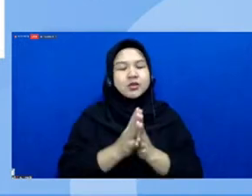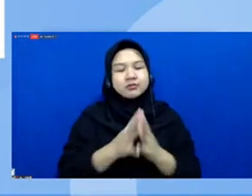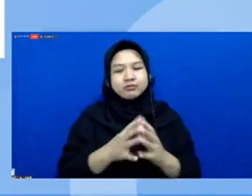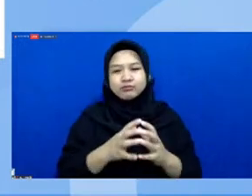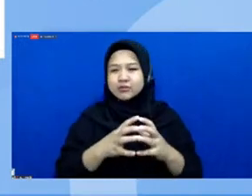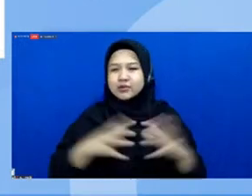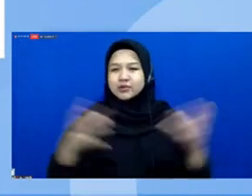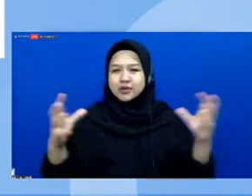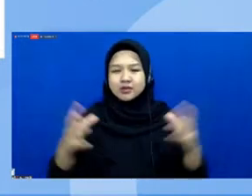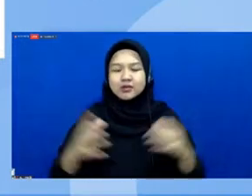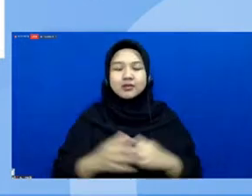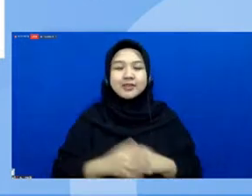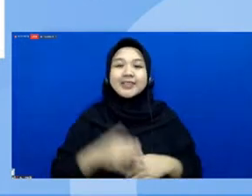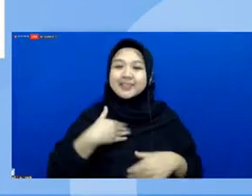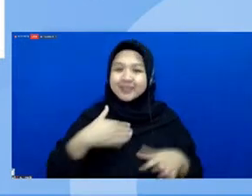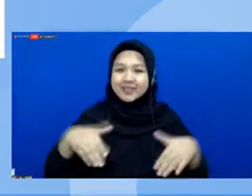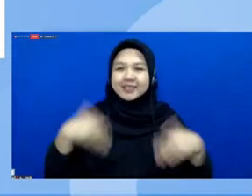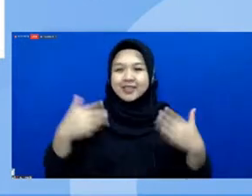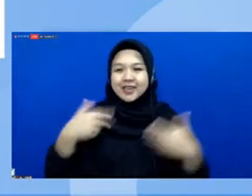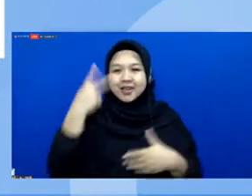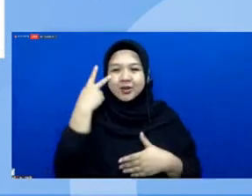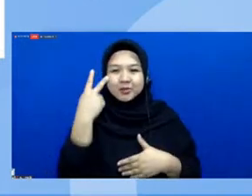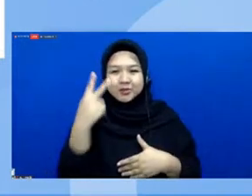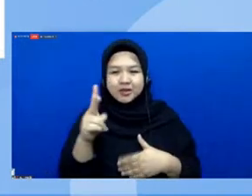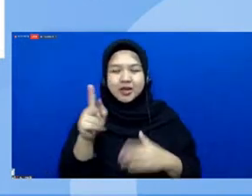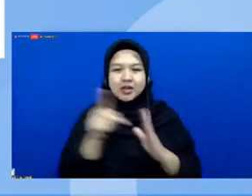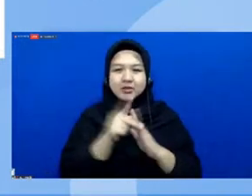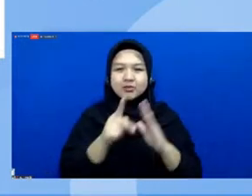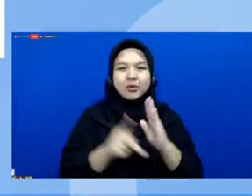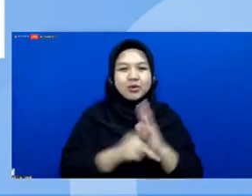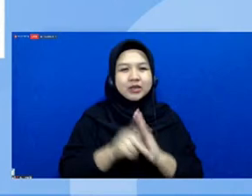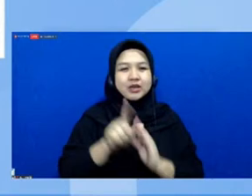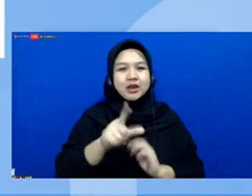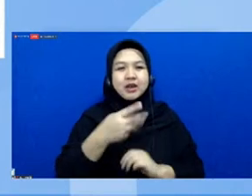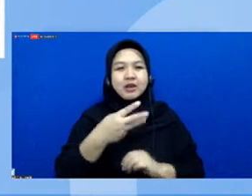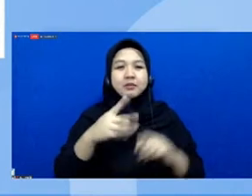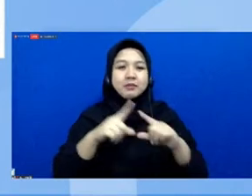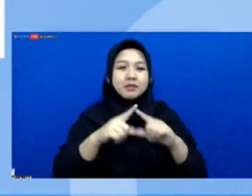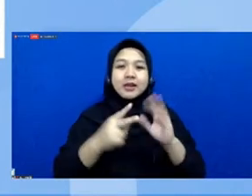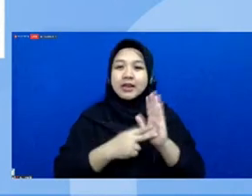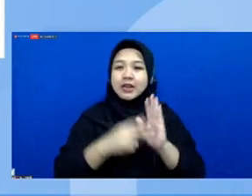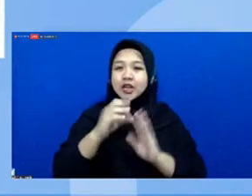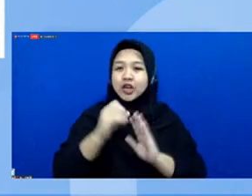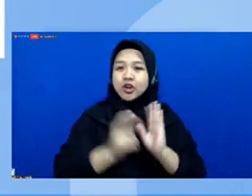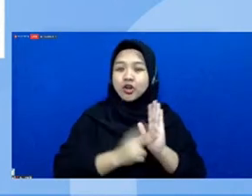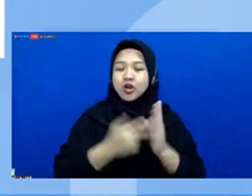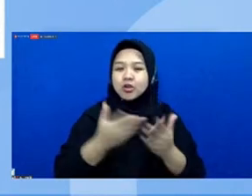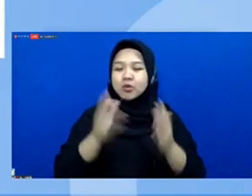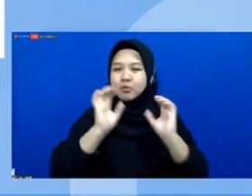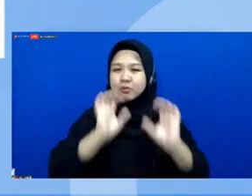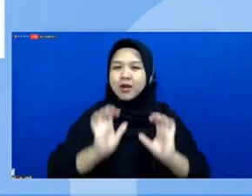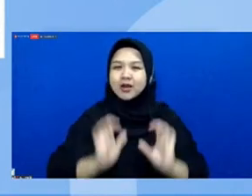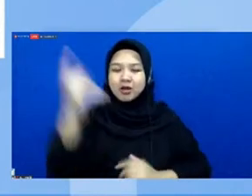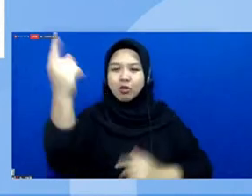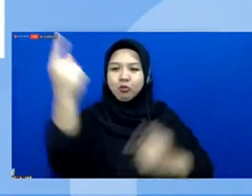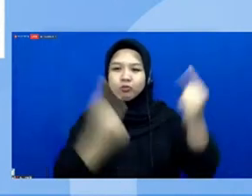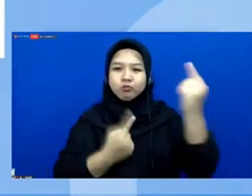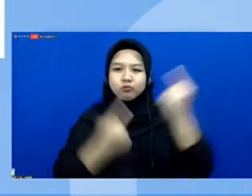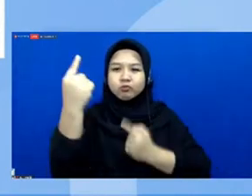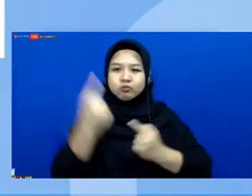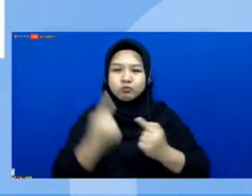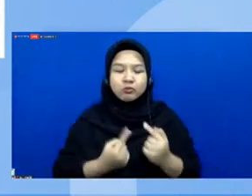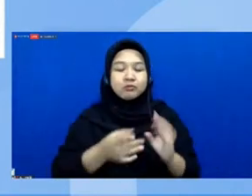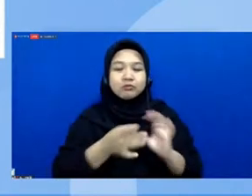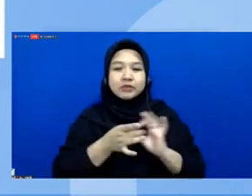itu, saya senang sekali melihat betapa program-program Lean On seperti ini dan juga kehadiran banyak pihak yang menjadi